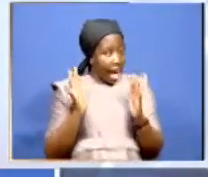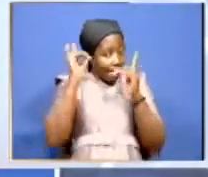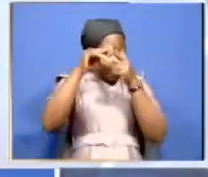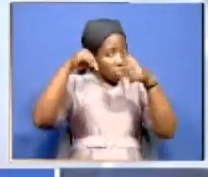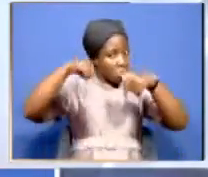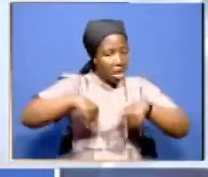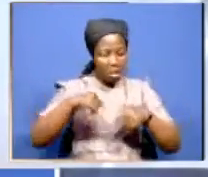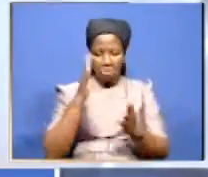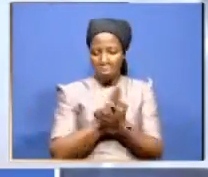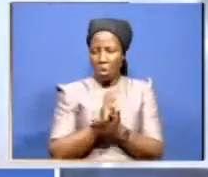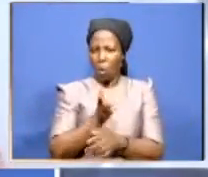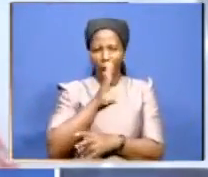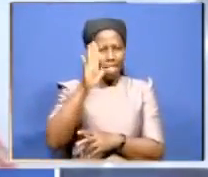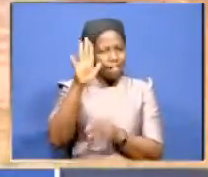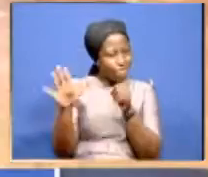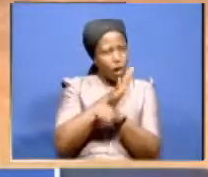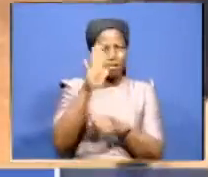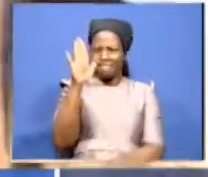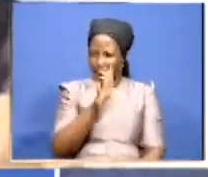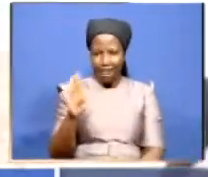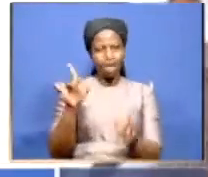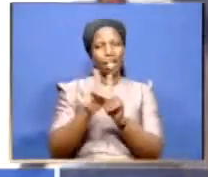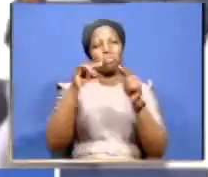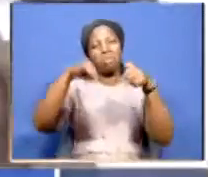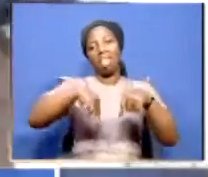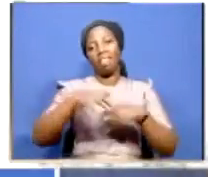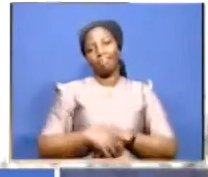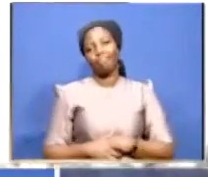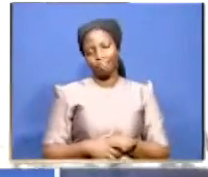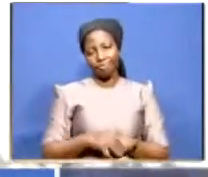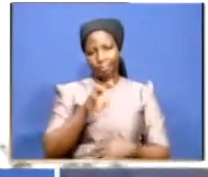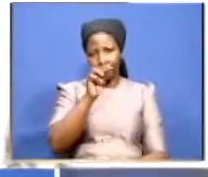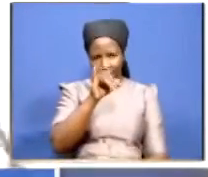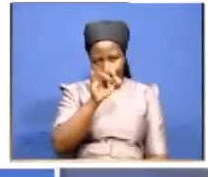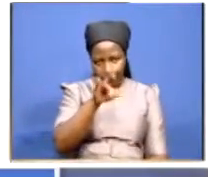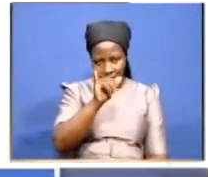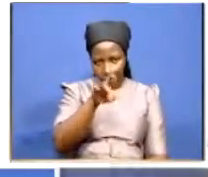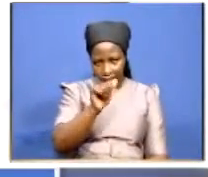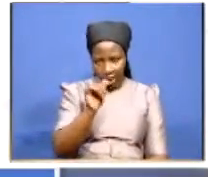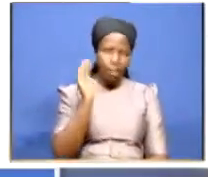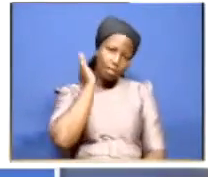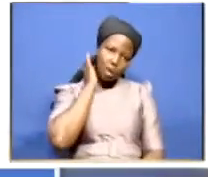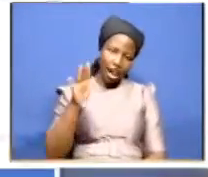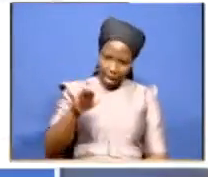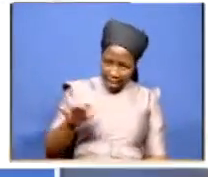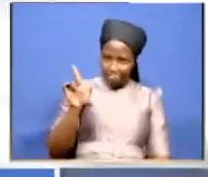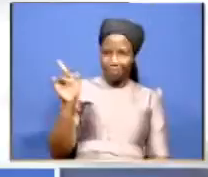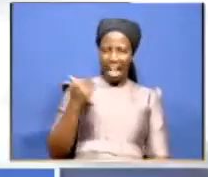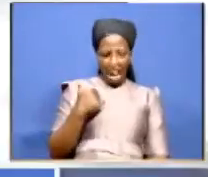hajawahi jaa maji vile yamejaa hivi sasa. Eneo la Mirira huko Muranga, linalochukuliwa kuwa kitovu cha